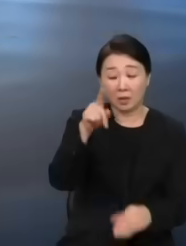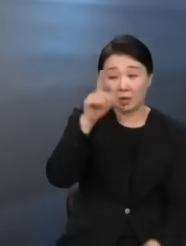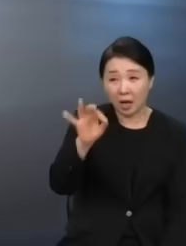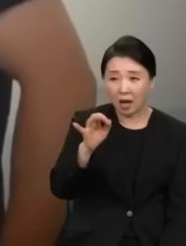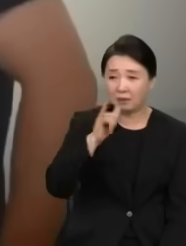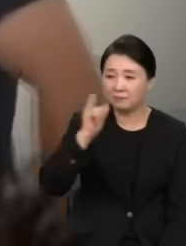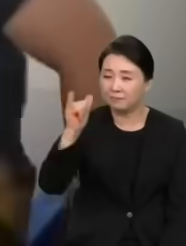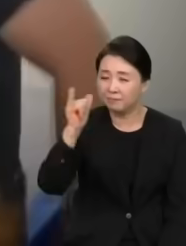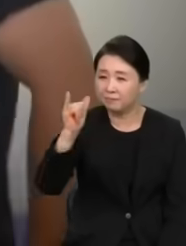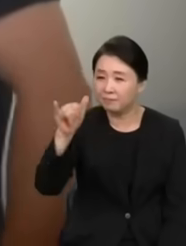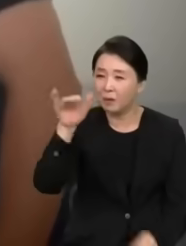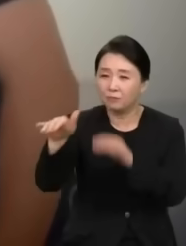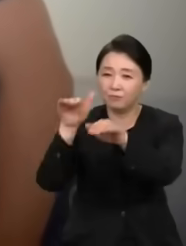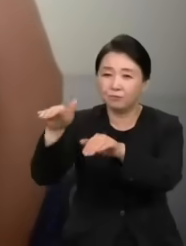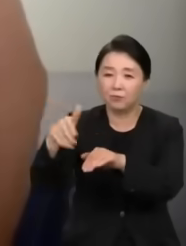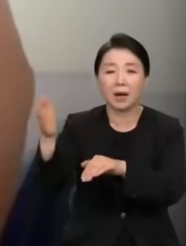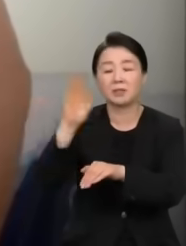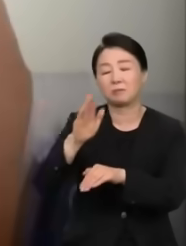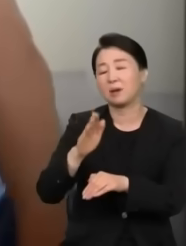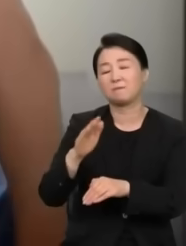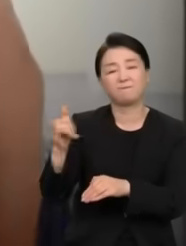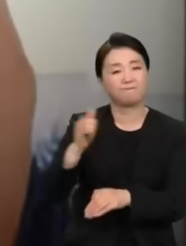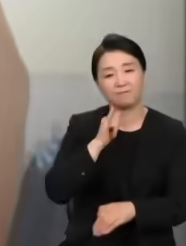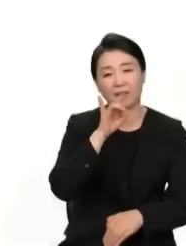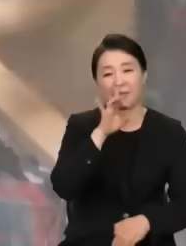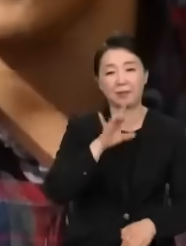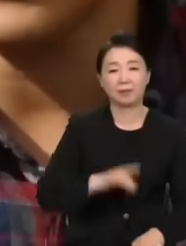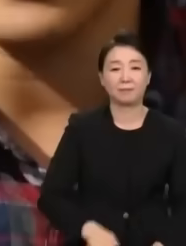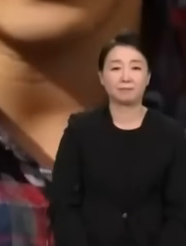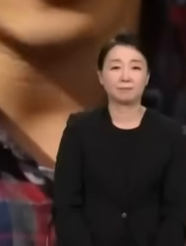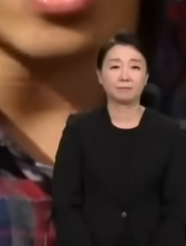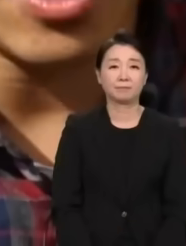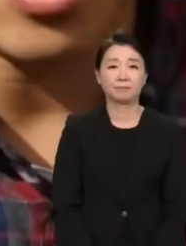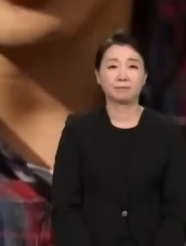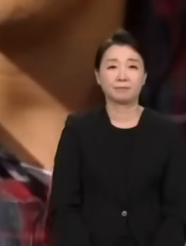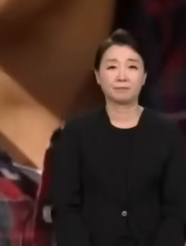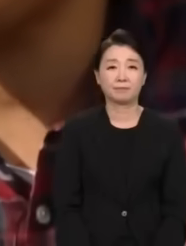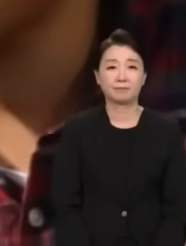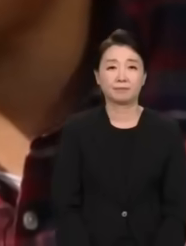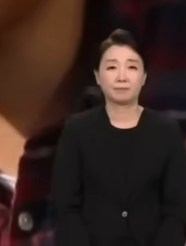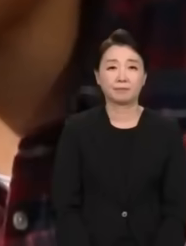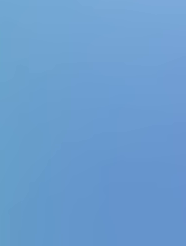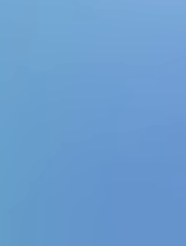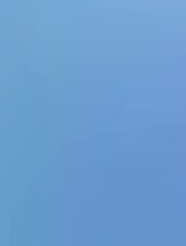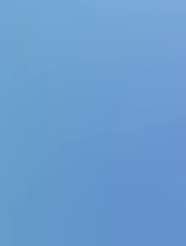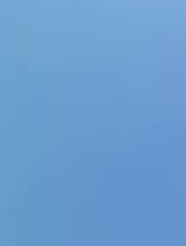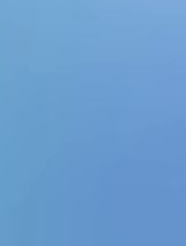대표에게 입장을 물었지만 연락이 닿지 않았습니다. JTBC 오승렬입니다.